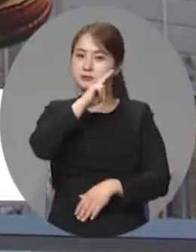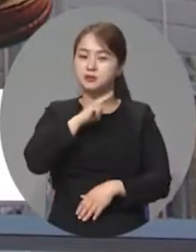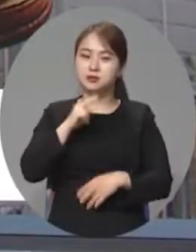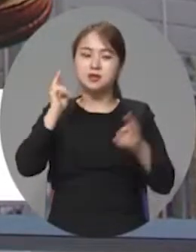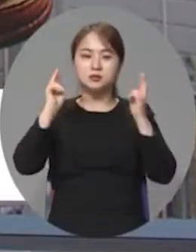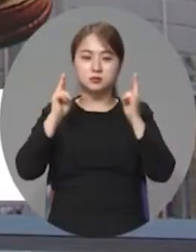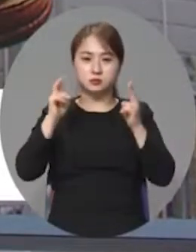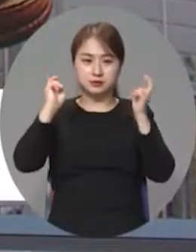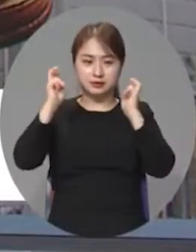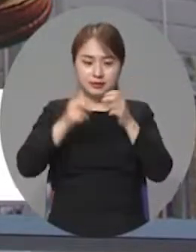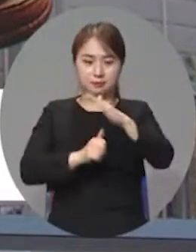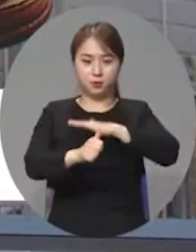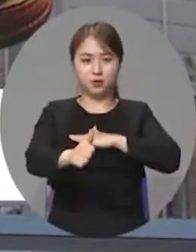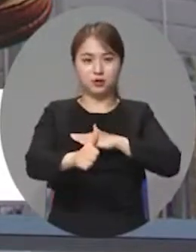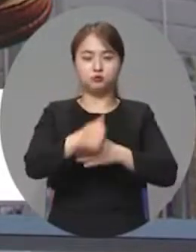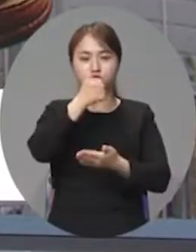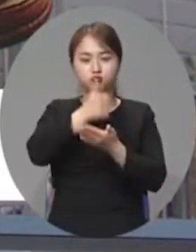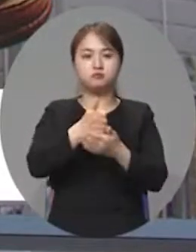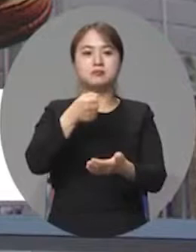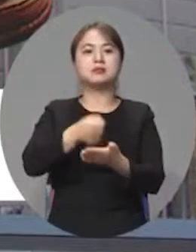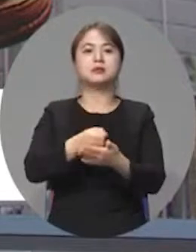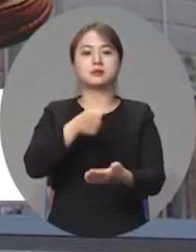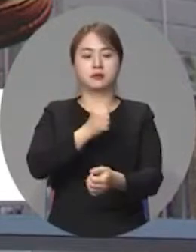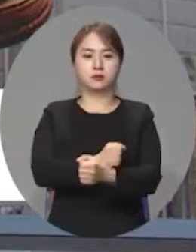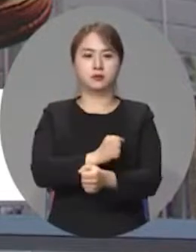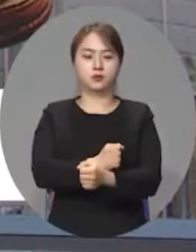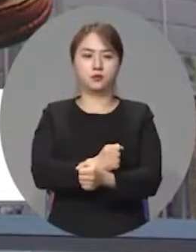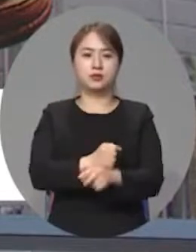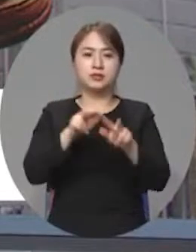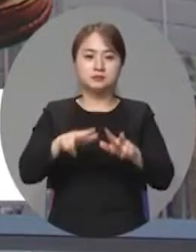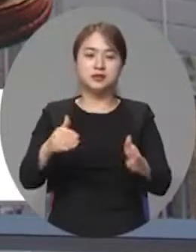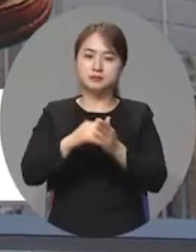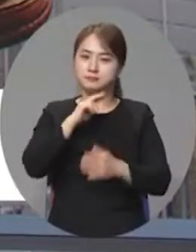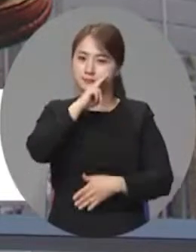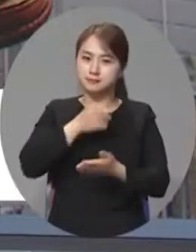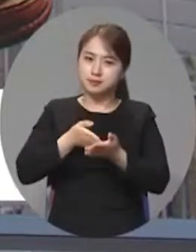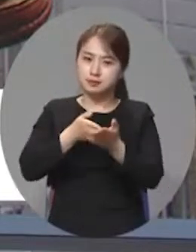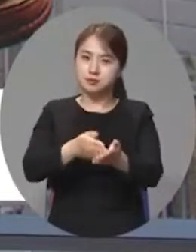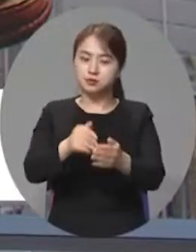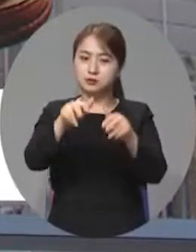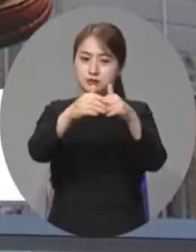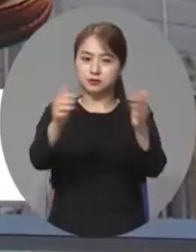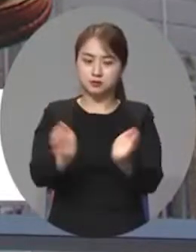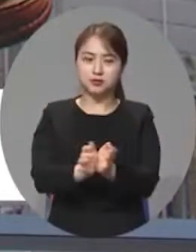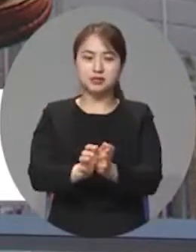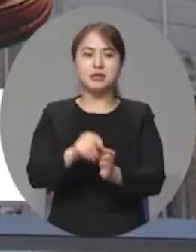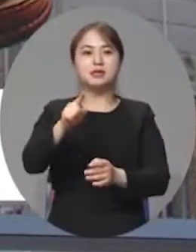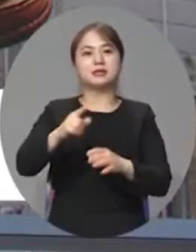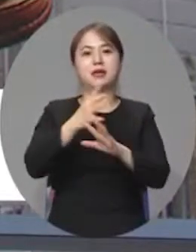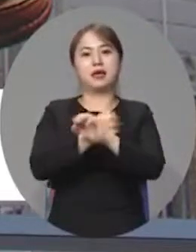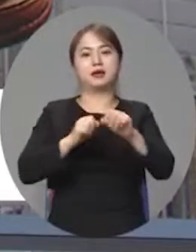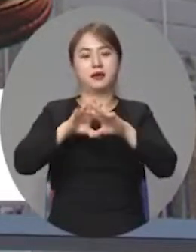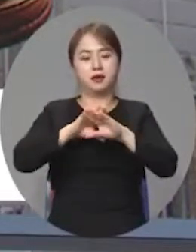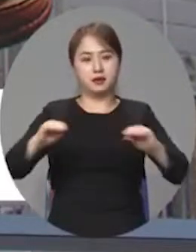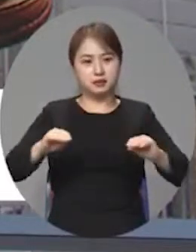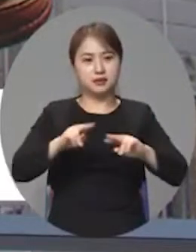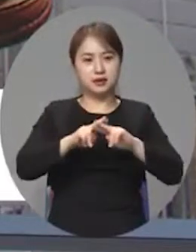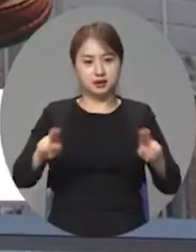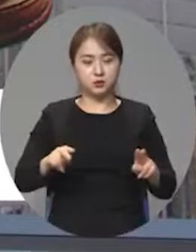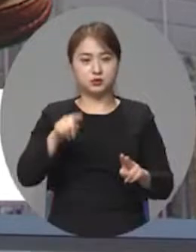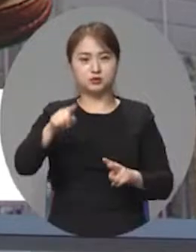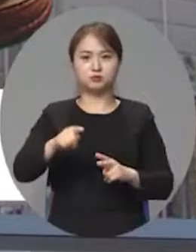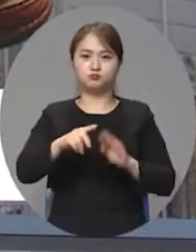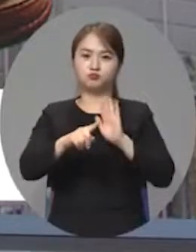대표에게 유죄가 선고됐습니다 그동안 의혹을 제기했던 노조는 즉각적인 계약 해지와 부정한 업체가